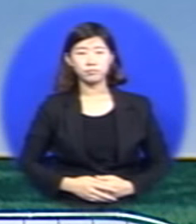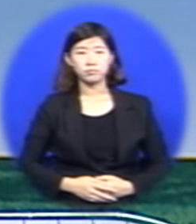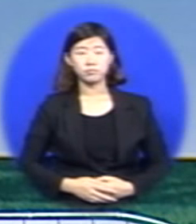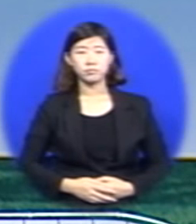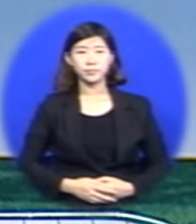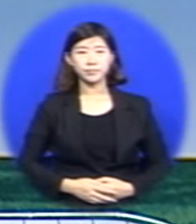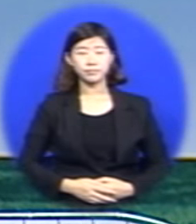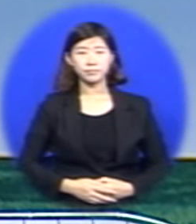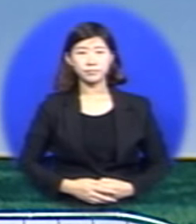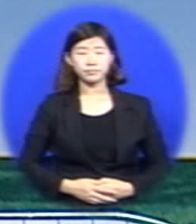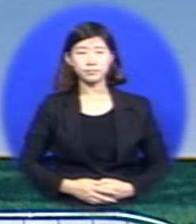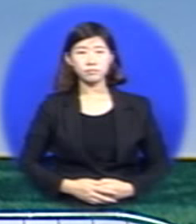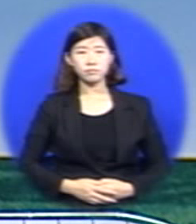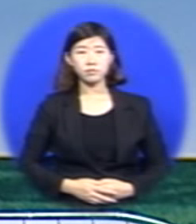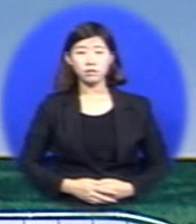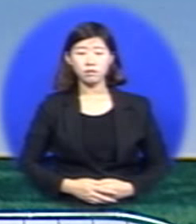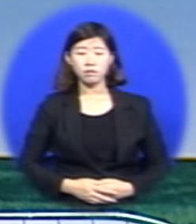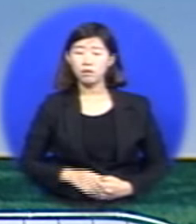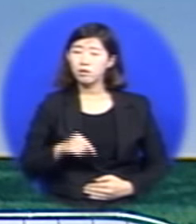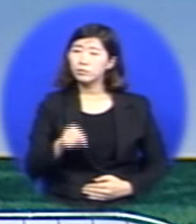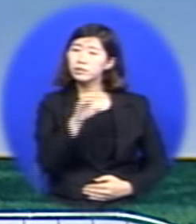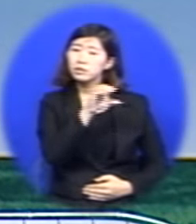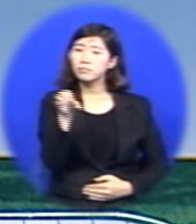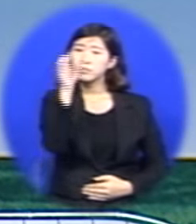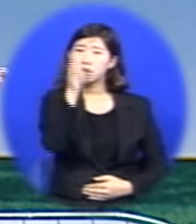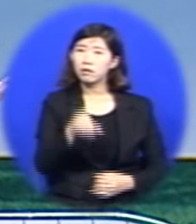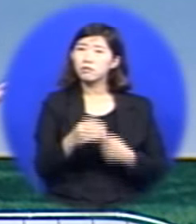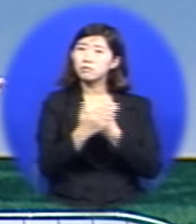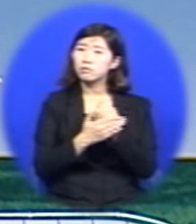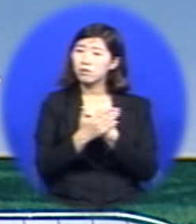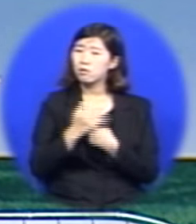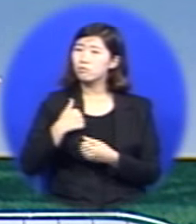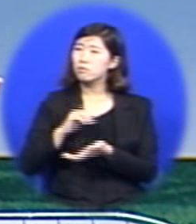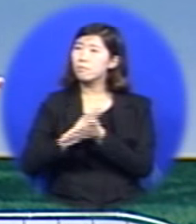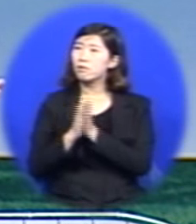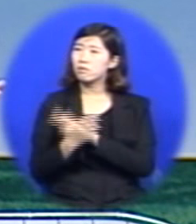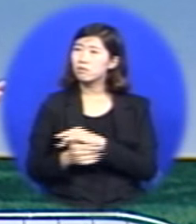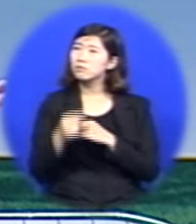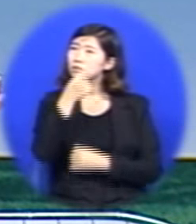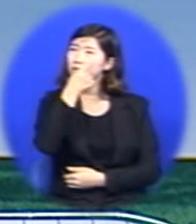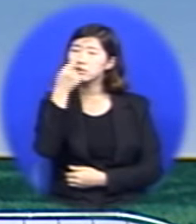도대체 십자가의 은혜가 우리를 변화시킨 증거가 뭡니까?